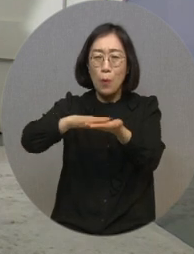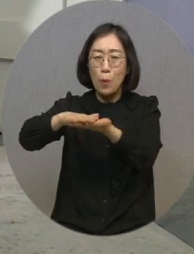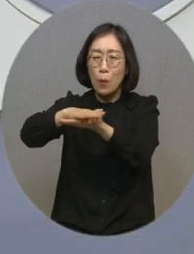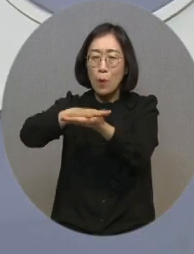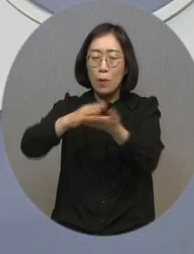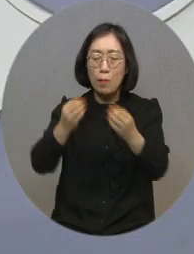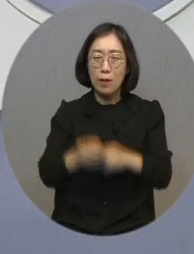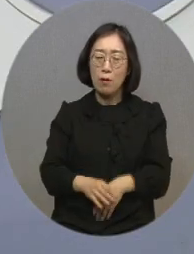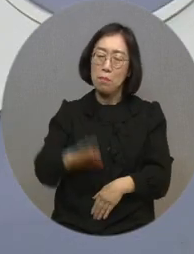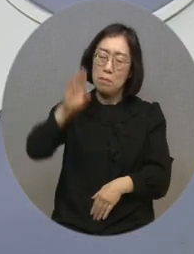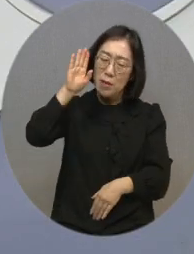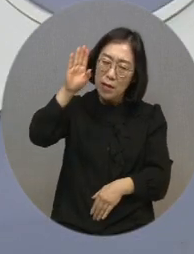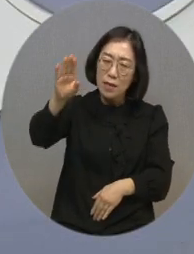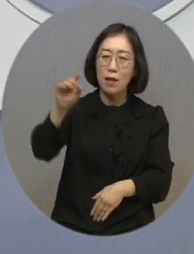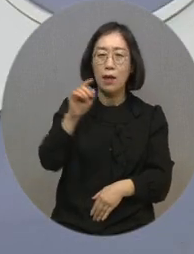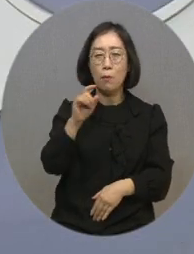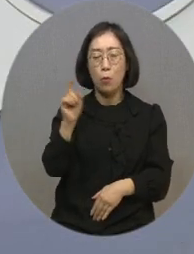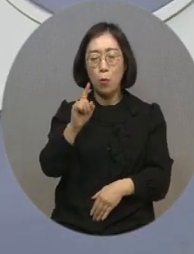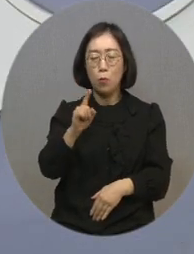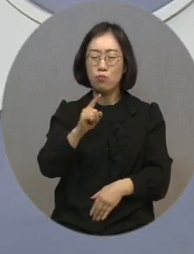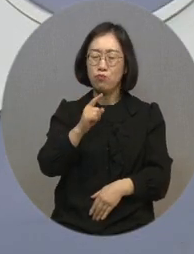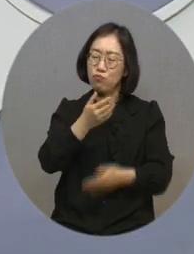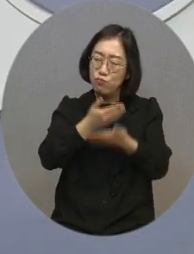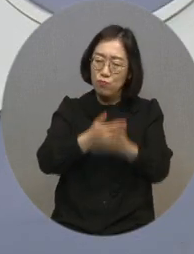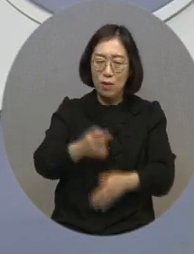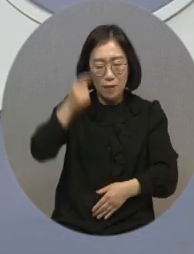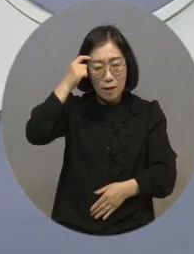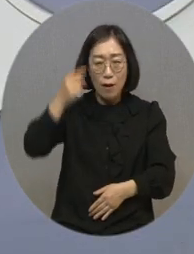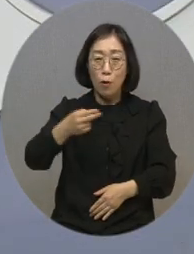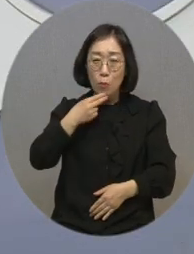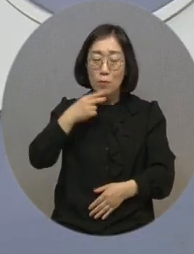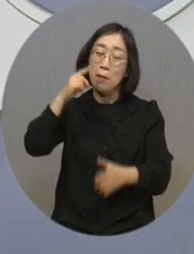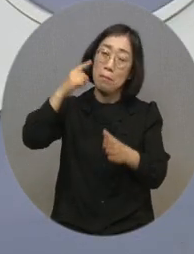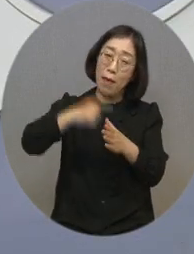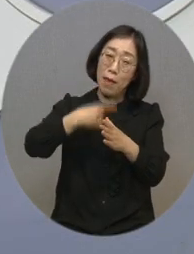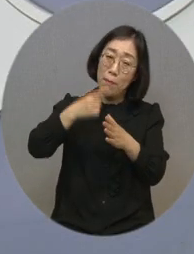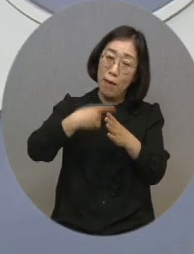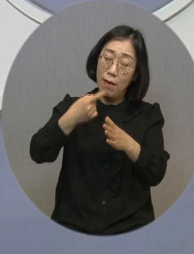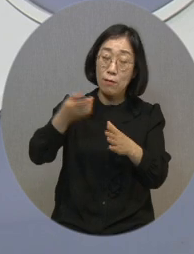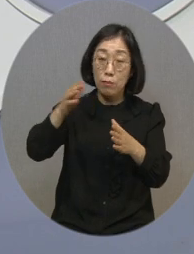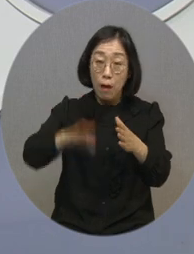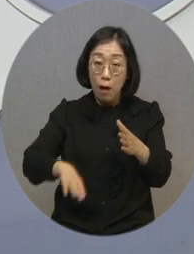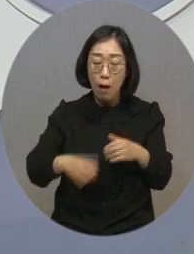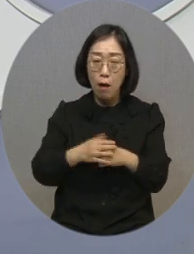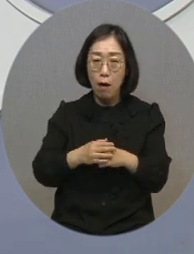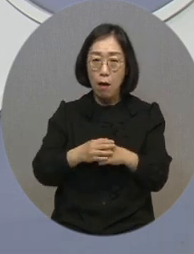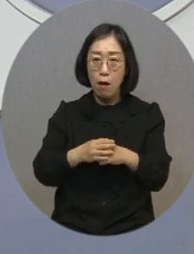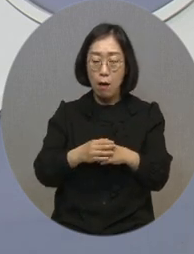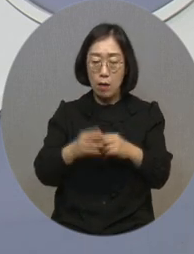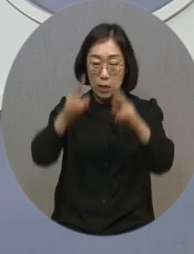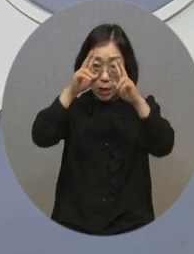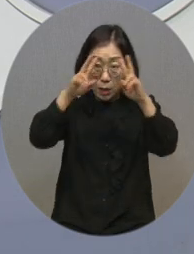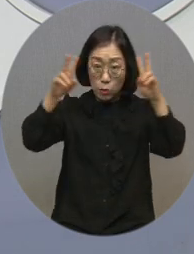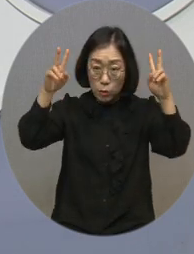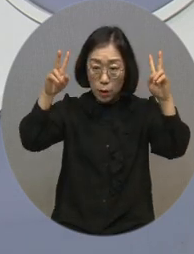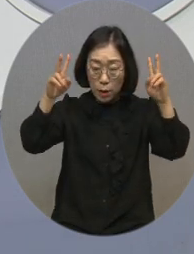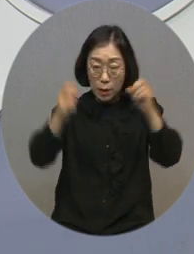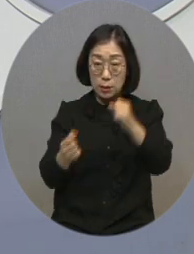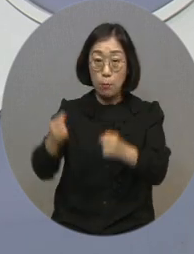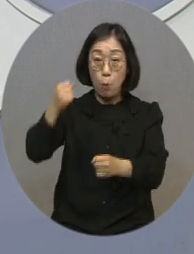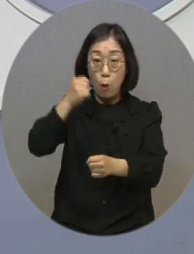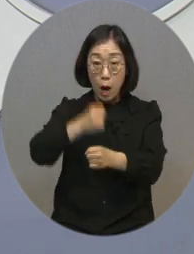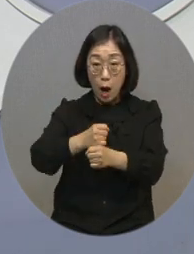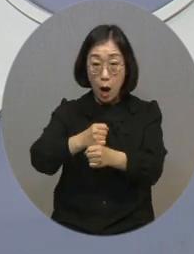크게 이제 미래를 생각 안 하고 이제 군대를 갔다가 2학년 때 복학하니까 이제 앞으로 이제 그 사회에 나가야 될 생각도